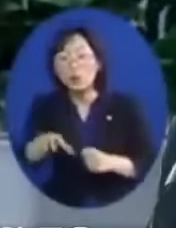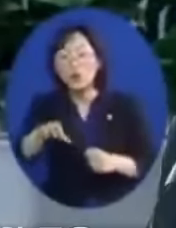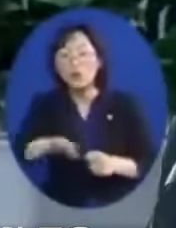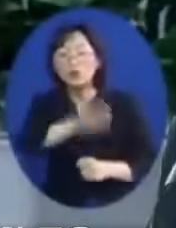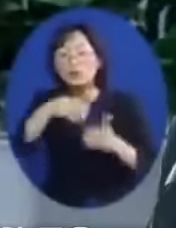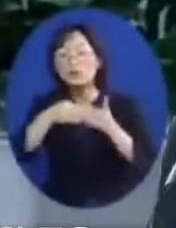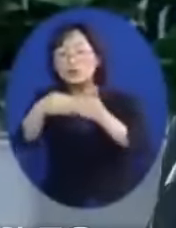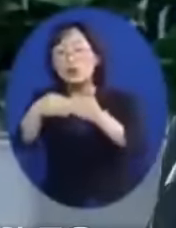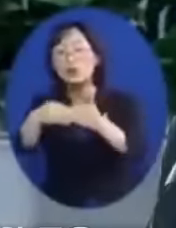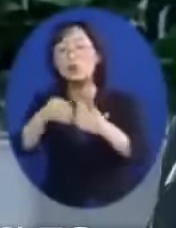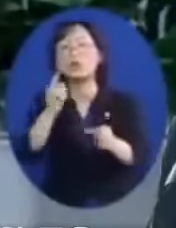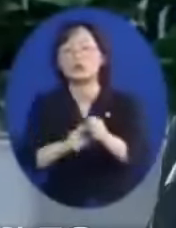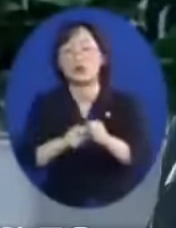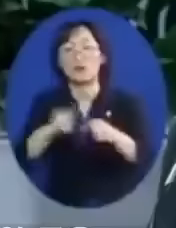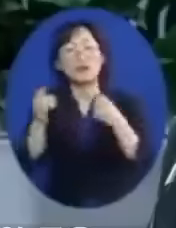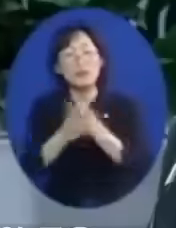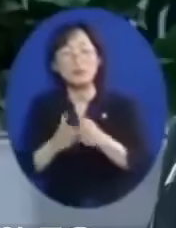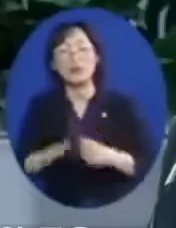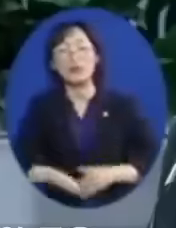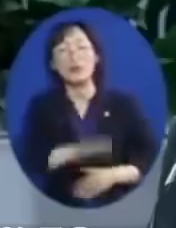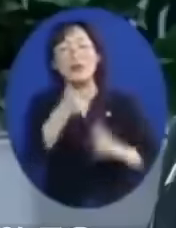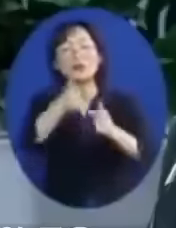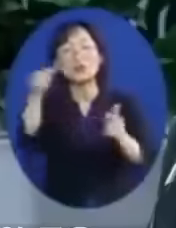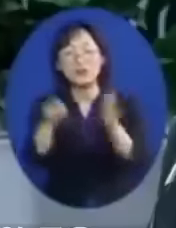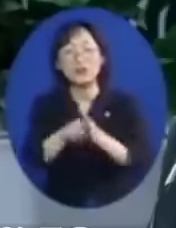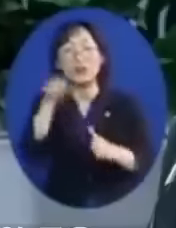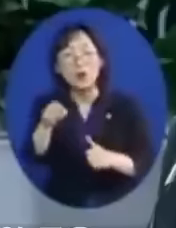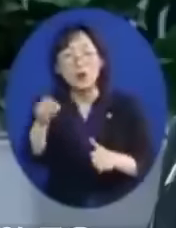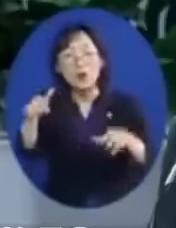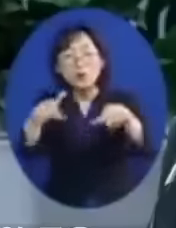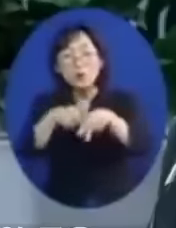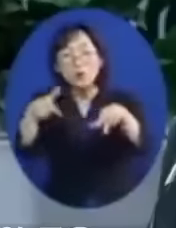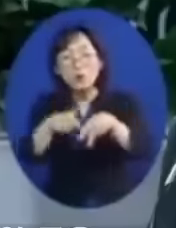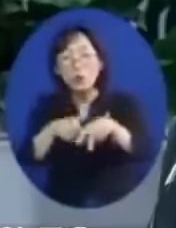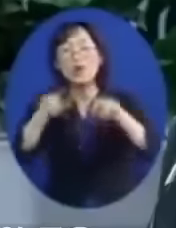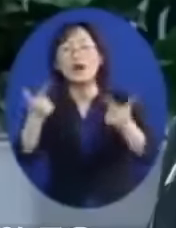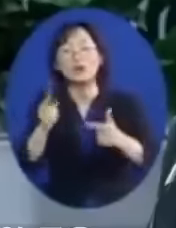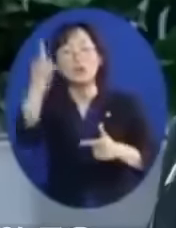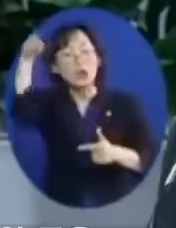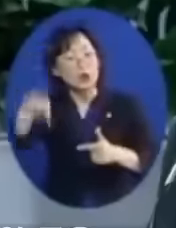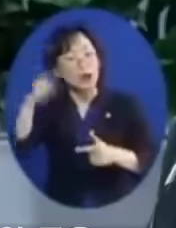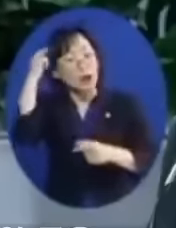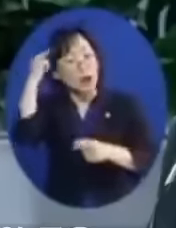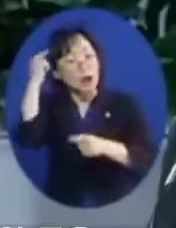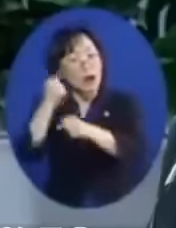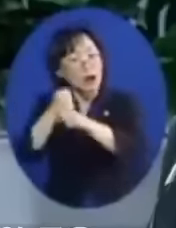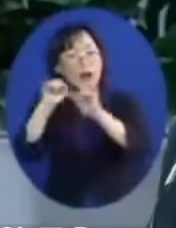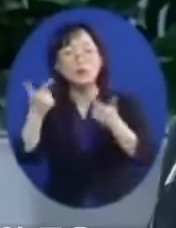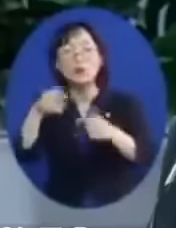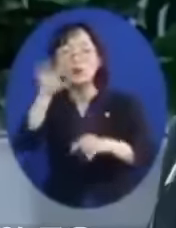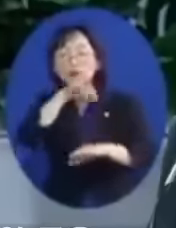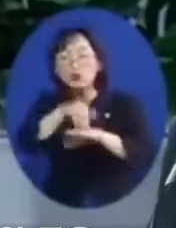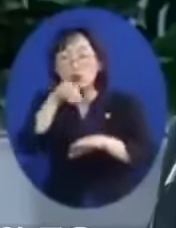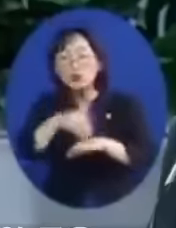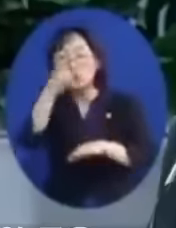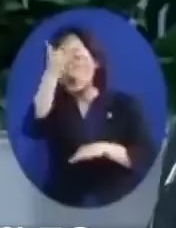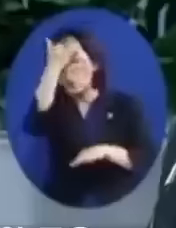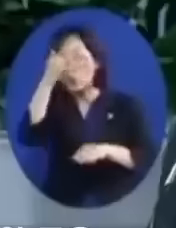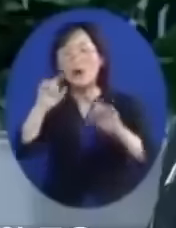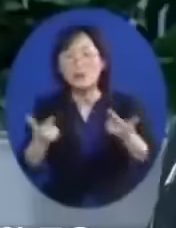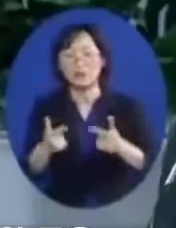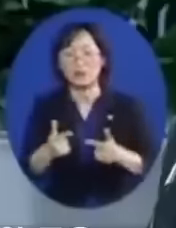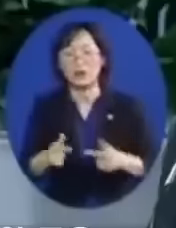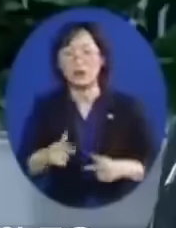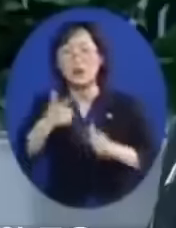그렇게 한 것입니다. 그러므로 예수 믿는다는 것은 종교가 아닙니다. 철학이 아닙니다. 수양도 아니고 도덕도 아닌 것입니다.